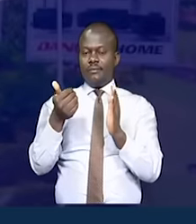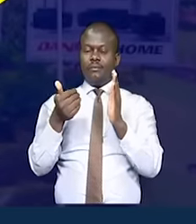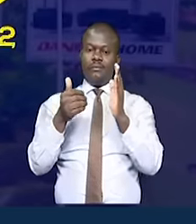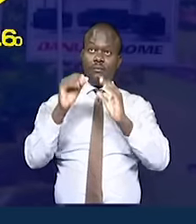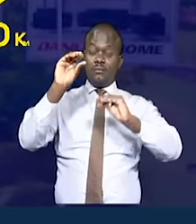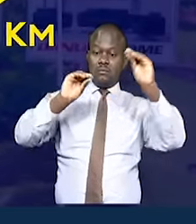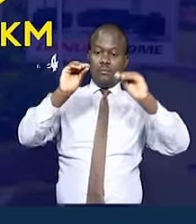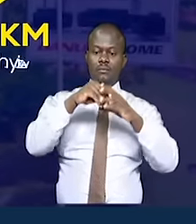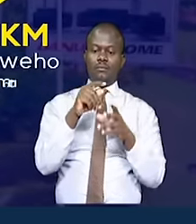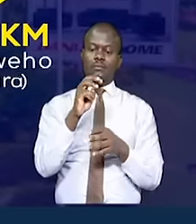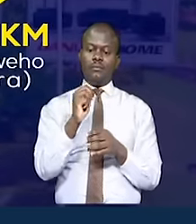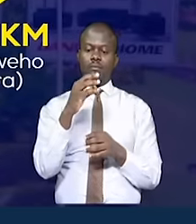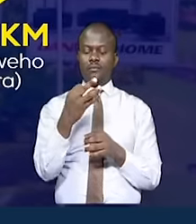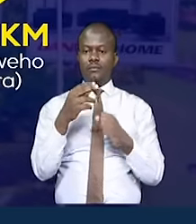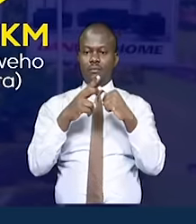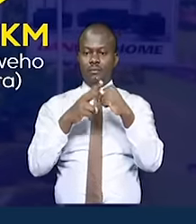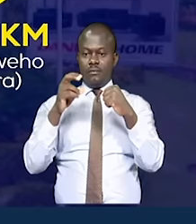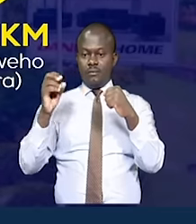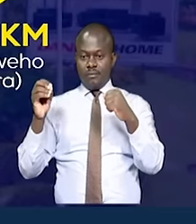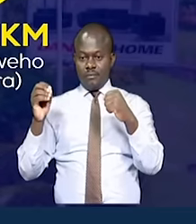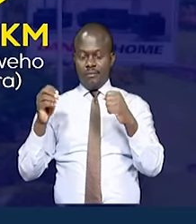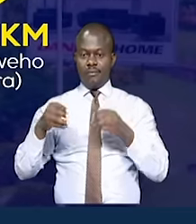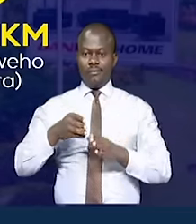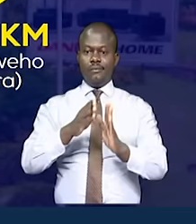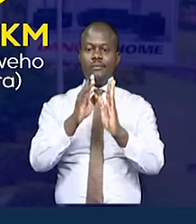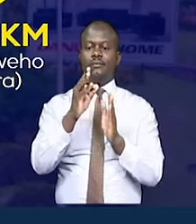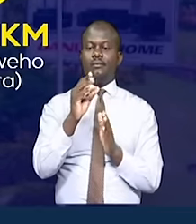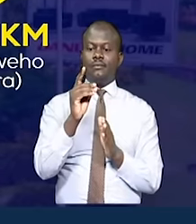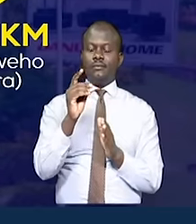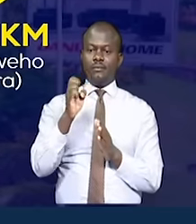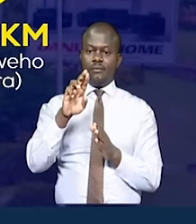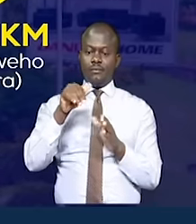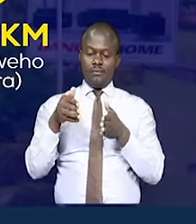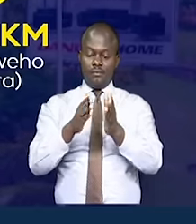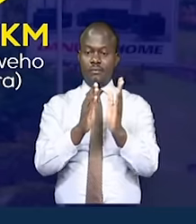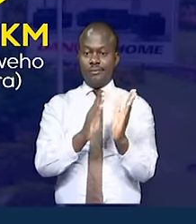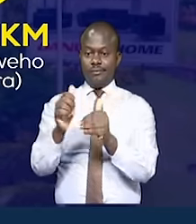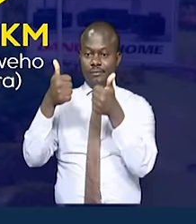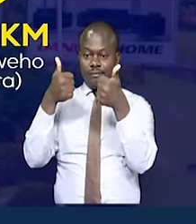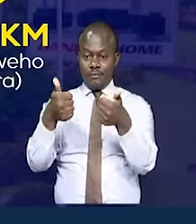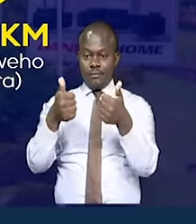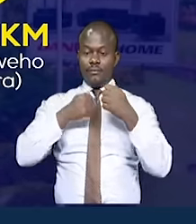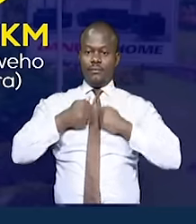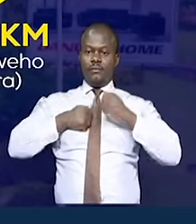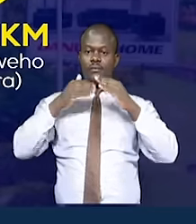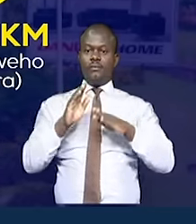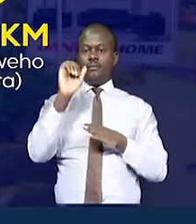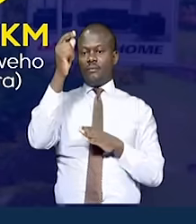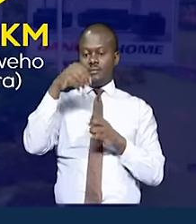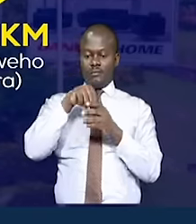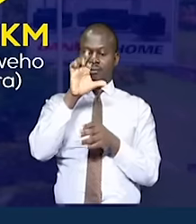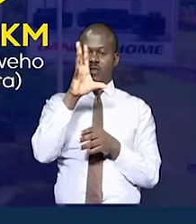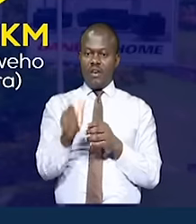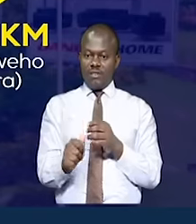mu gihirometero 3700 by'imihanda y'imigenderano cyangwa Federal Roads nayo yatunganijwe. Urwanda ruza ku mwanya wa kabiri muri